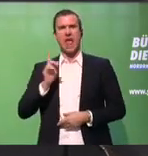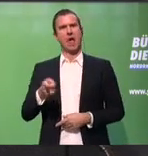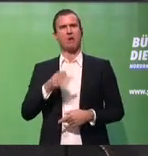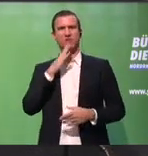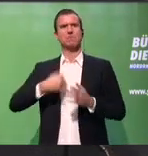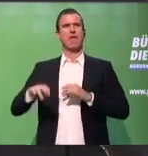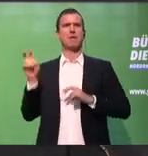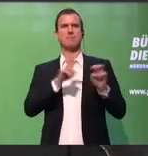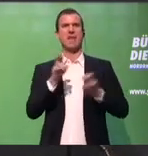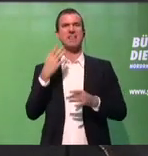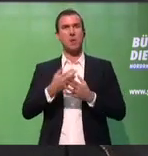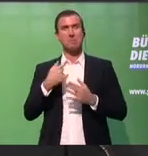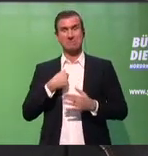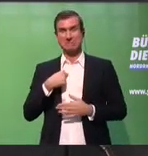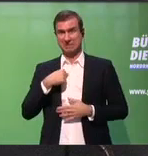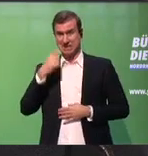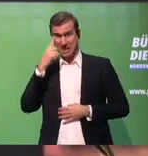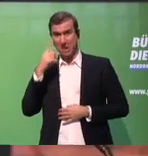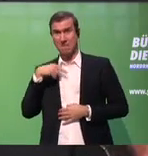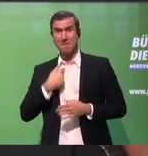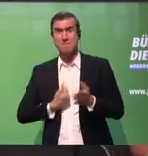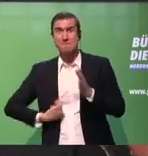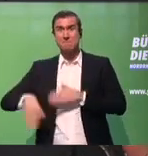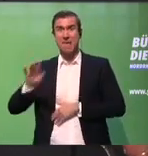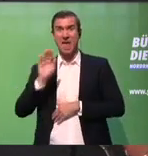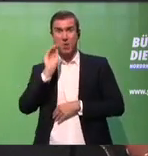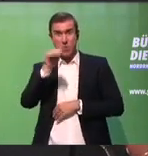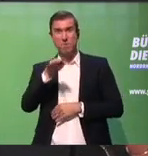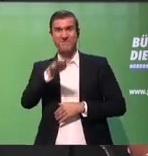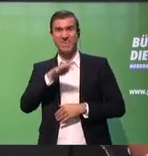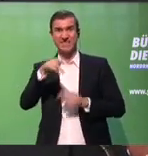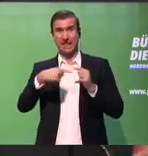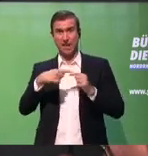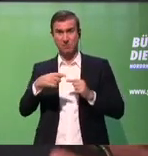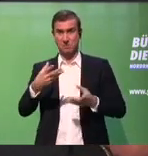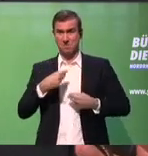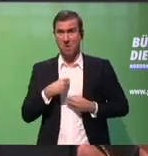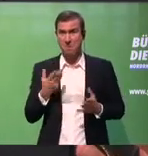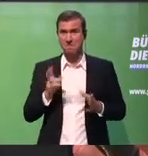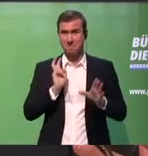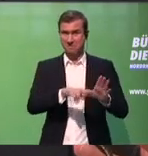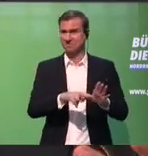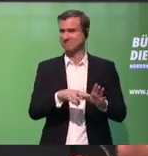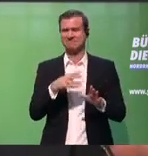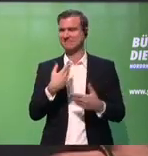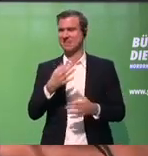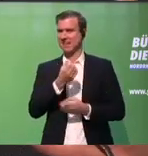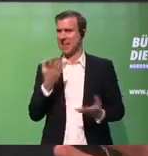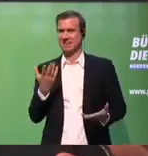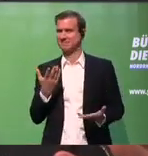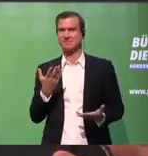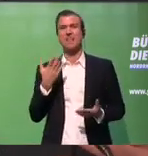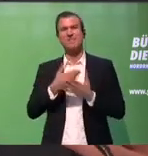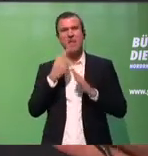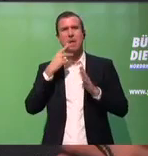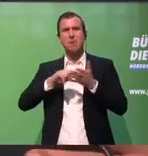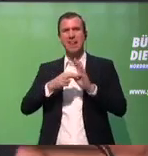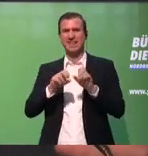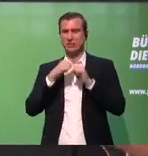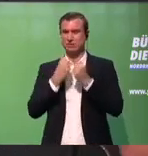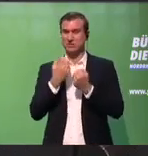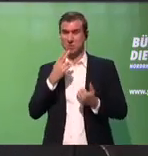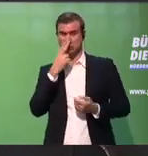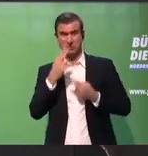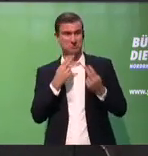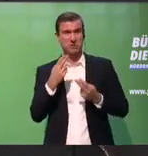können nicht unbedingt zwingend damit rechnen, dass wir unbedingt mehr als 14 Abgeordnete holen, sondern wir werden gegebenenfalls auch, wenn man sich die politische Lage anschaut,